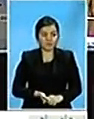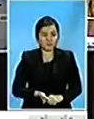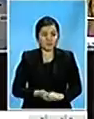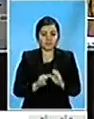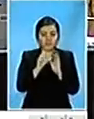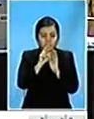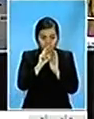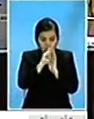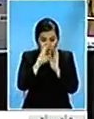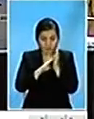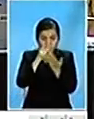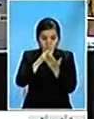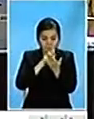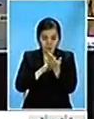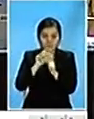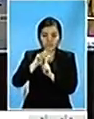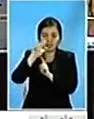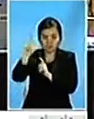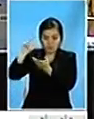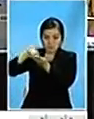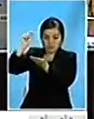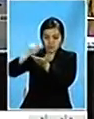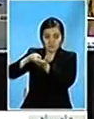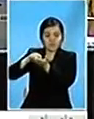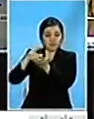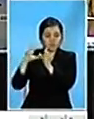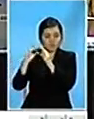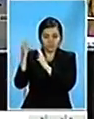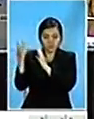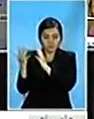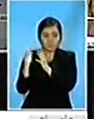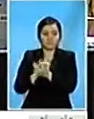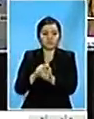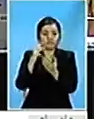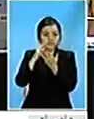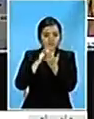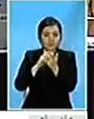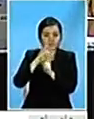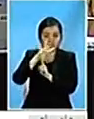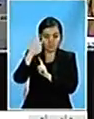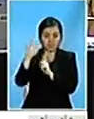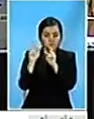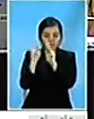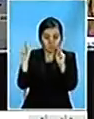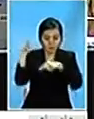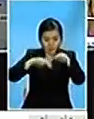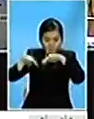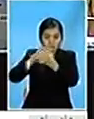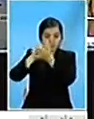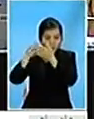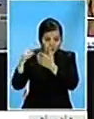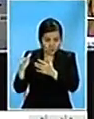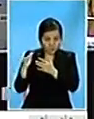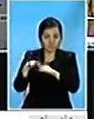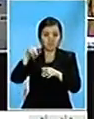ระเบียบวาระที่3ครับรับรองรายงานการประชุมไม่มีนะครับระเบียบวาระที่4ครับเรื่องที่คณะกรรมการพิจารณาเสร็จแล้ว